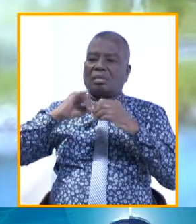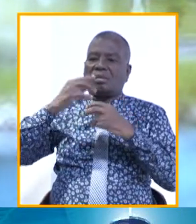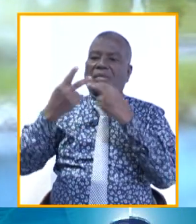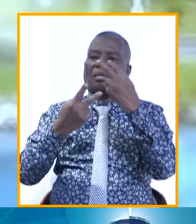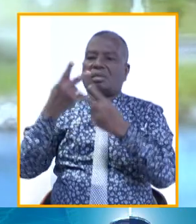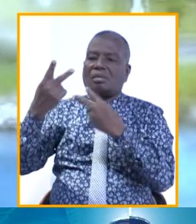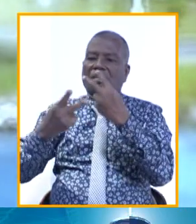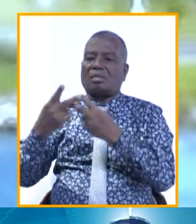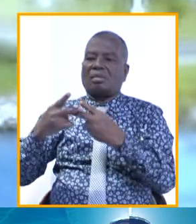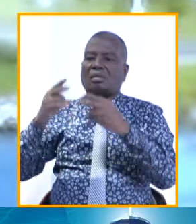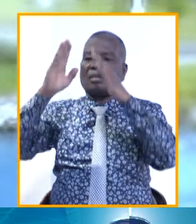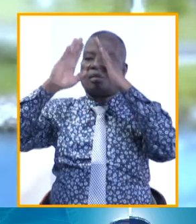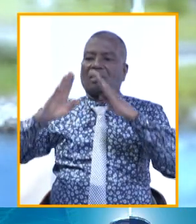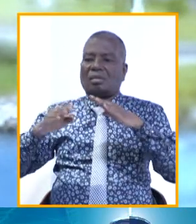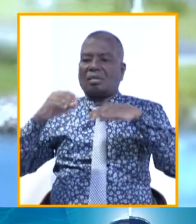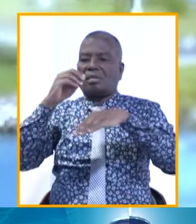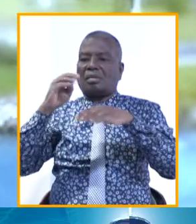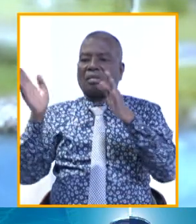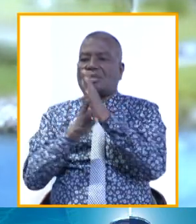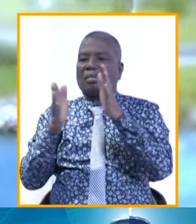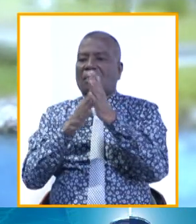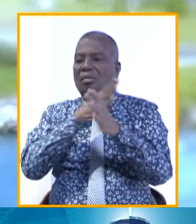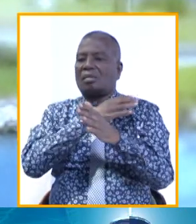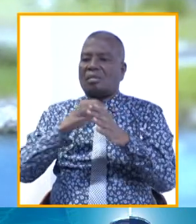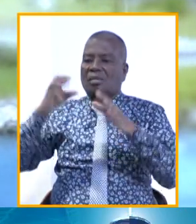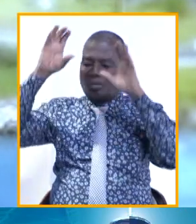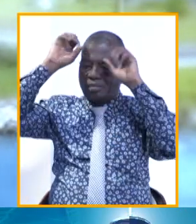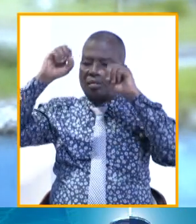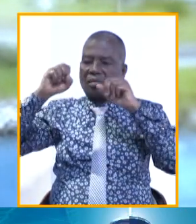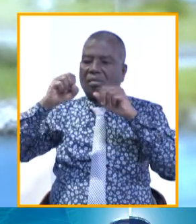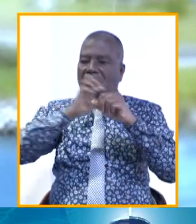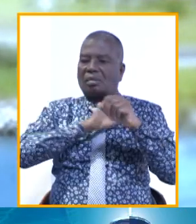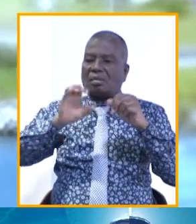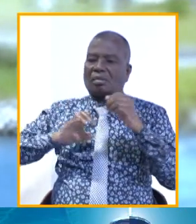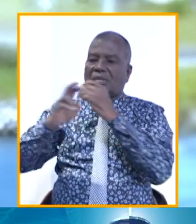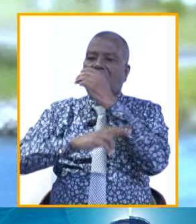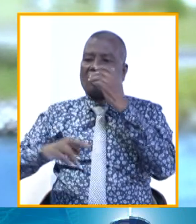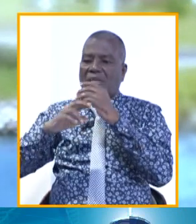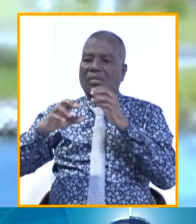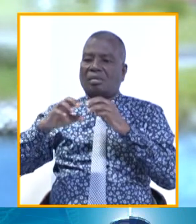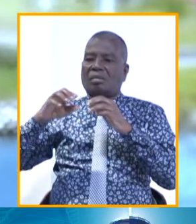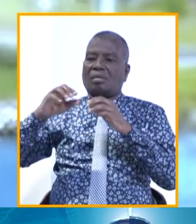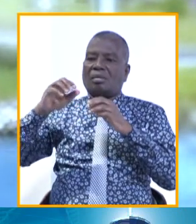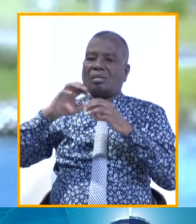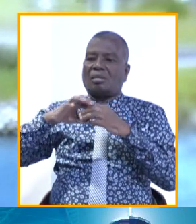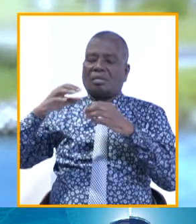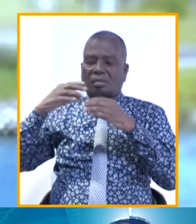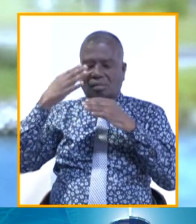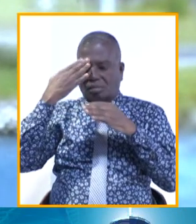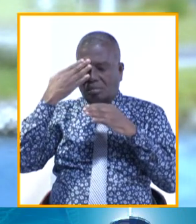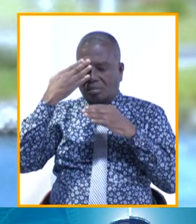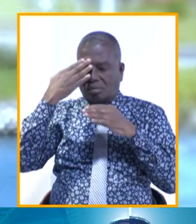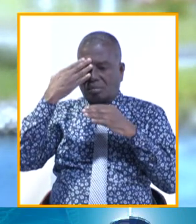visité les infrastructures scolaires. Il s'agissait pour le président du conseil régional de la Niébitiassa de s'enquérir de